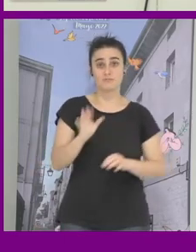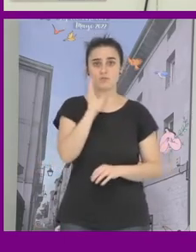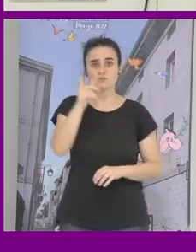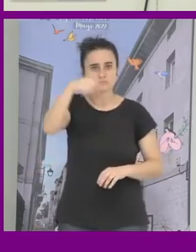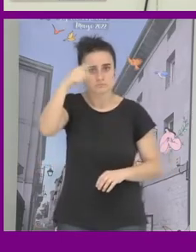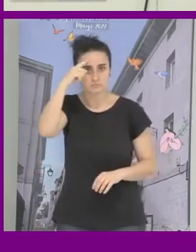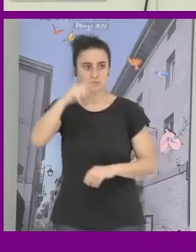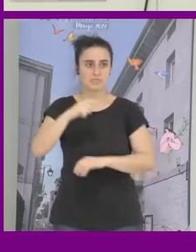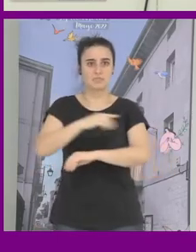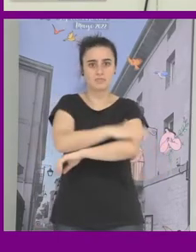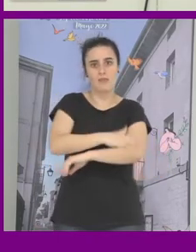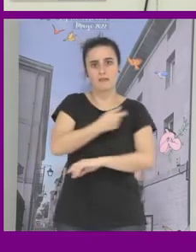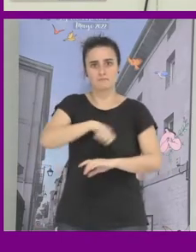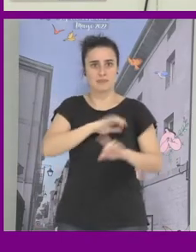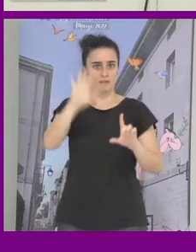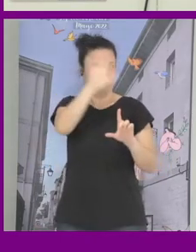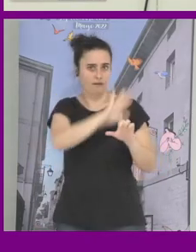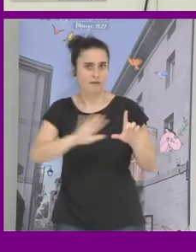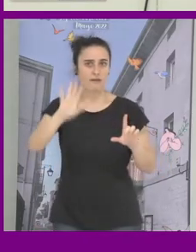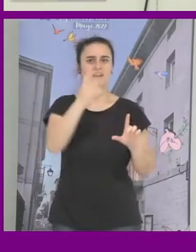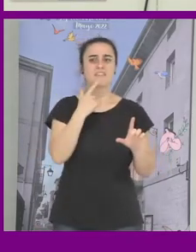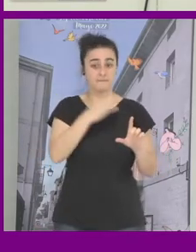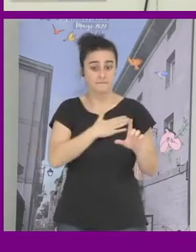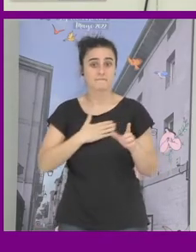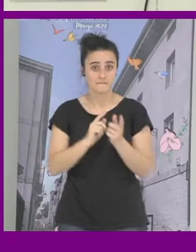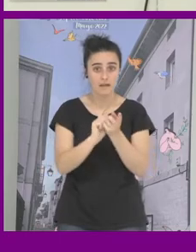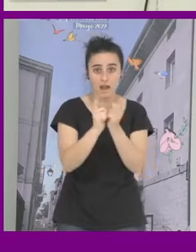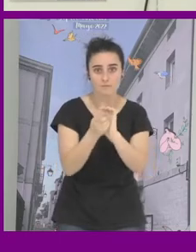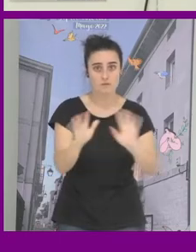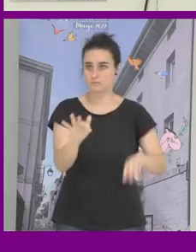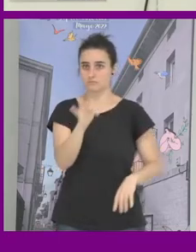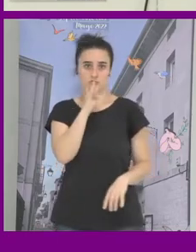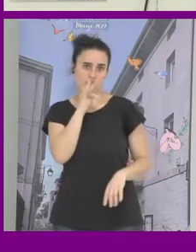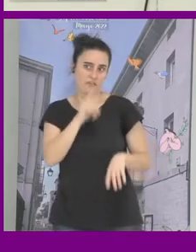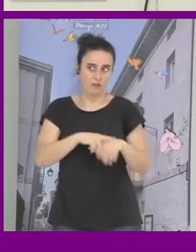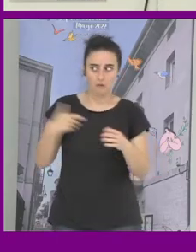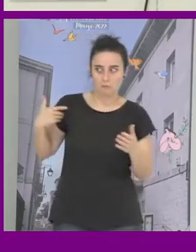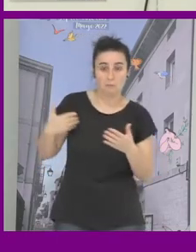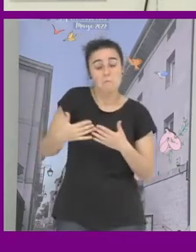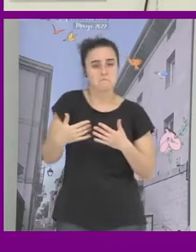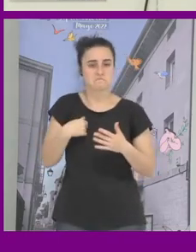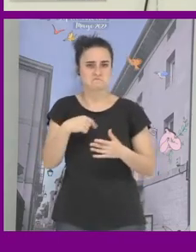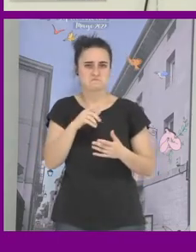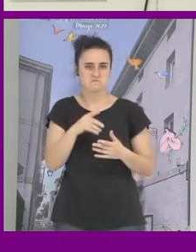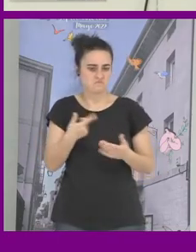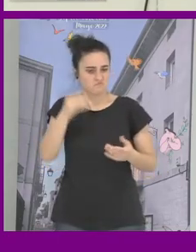ba, esan duela, hau aldatuko duela, baina oraindik ez dute aldatu eta denbora izan dute. Ez dakit zein zergatik den horren